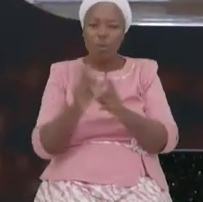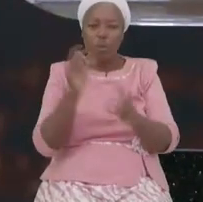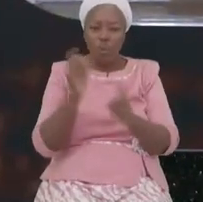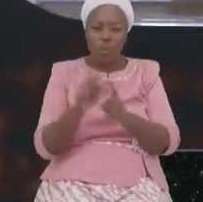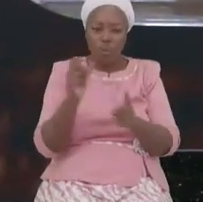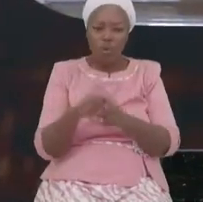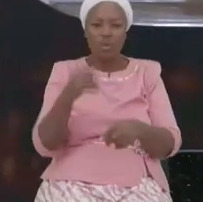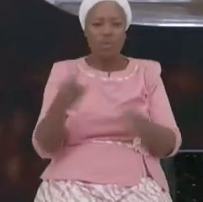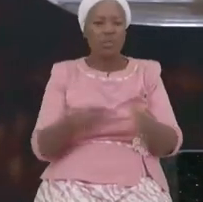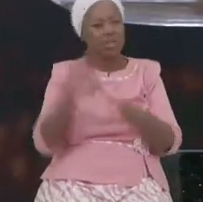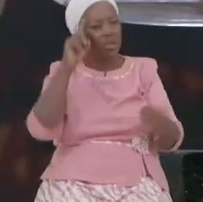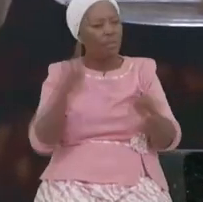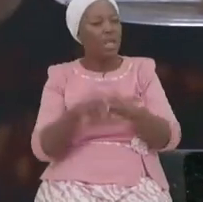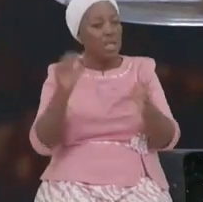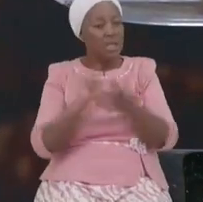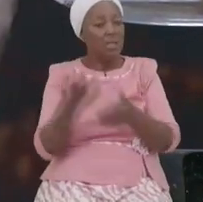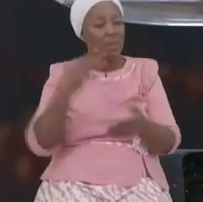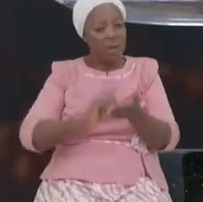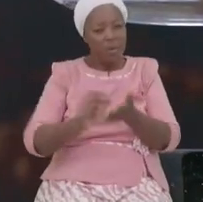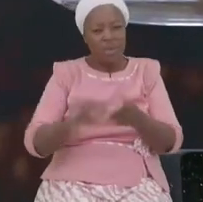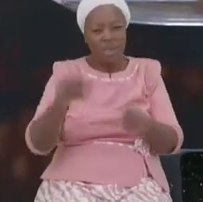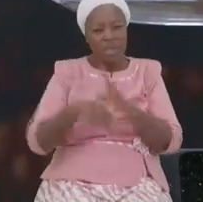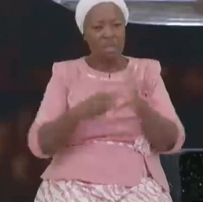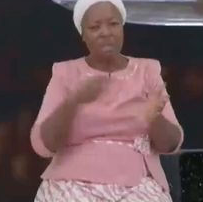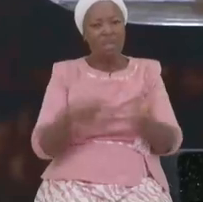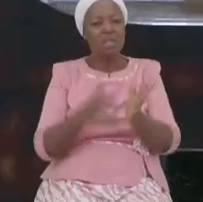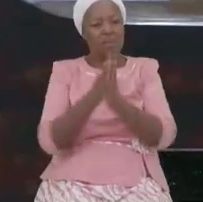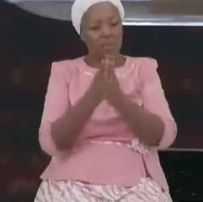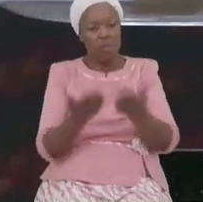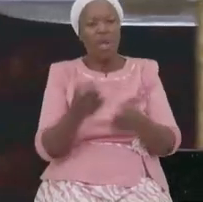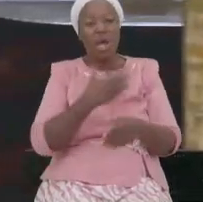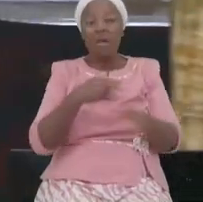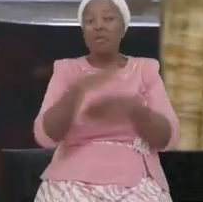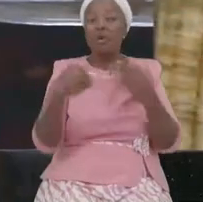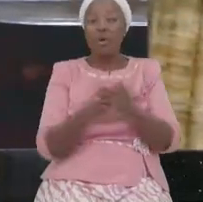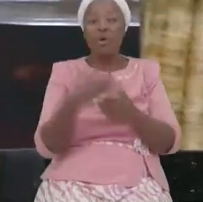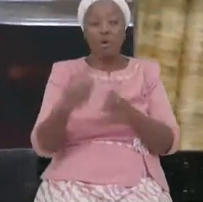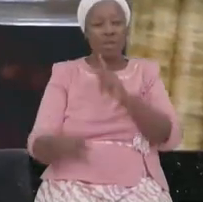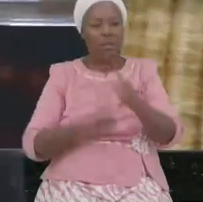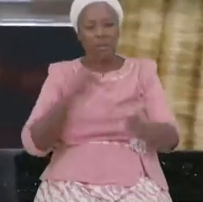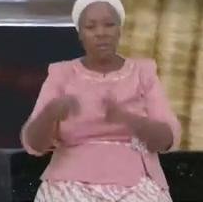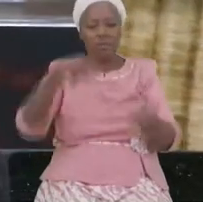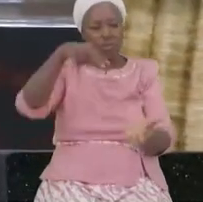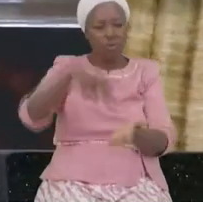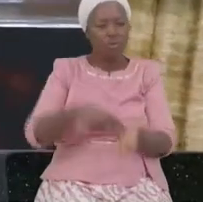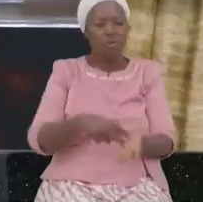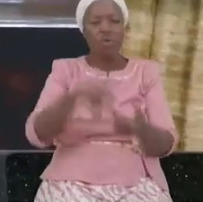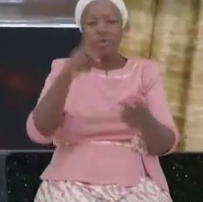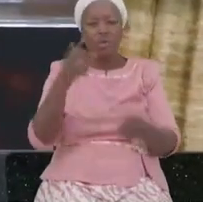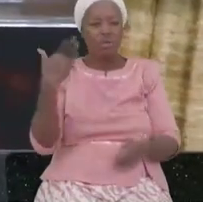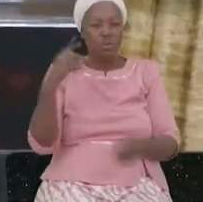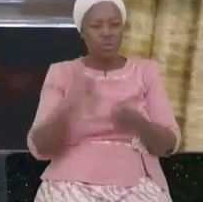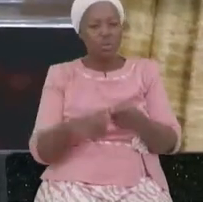alliance écrites dans ce livre. Et tout le peuple entra en